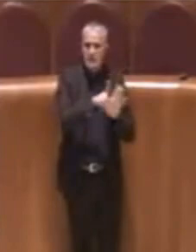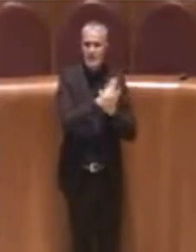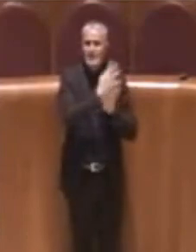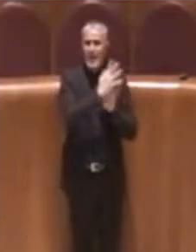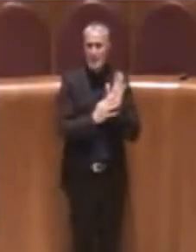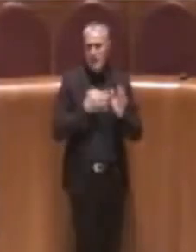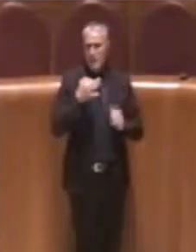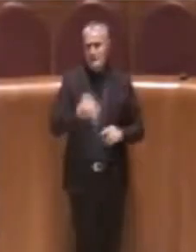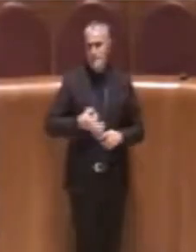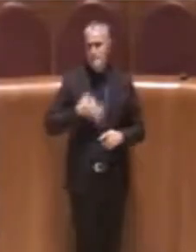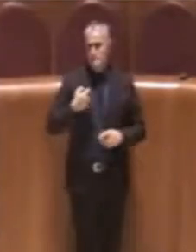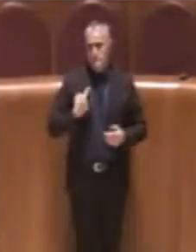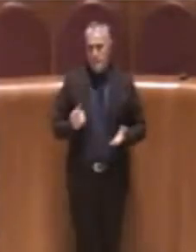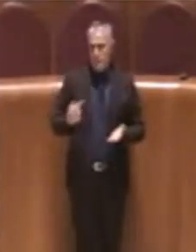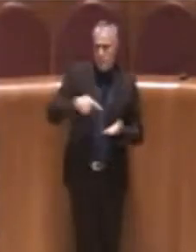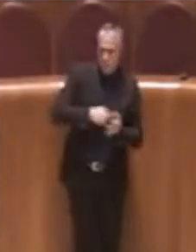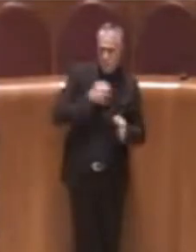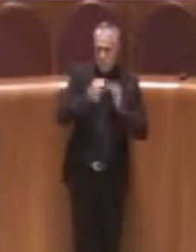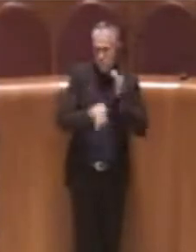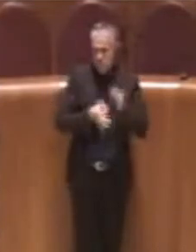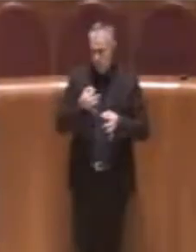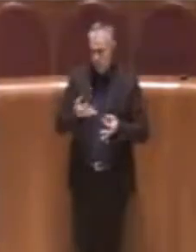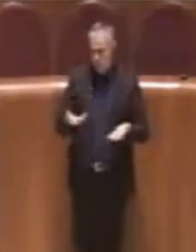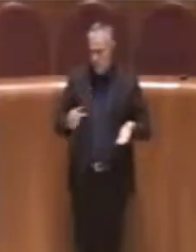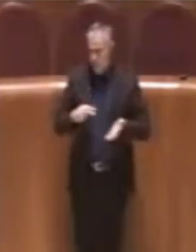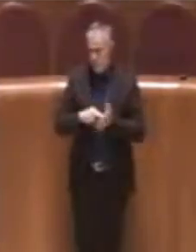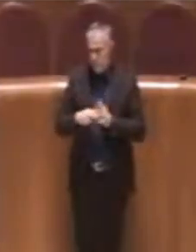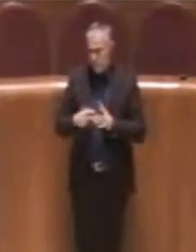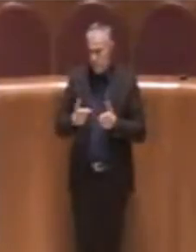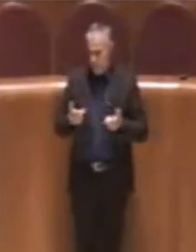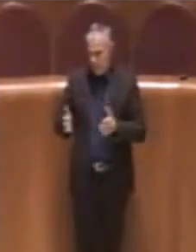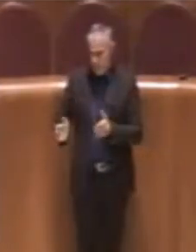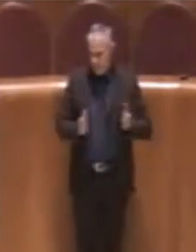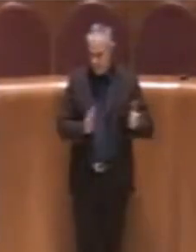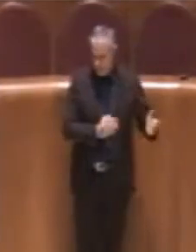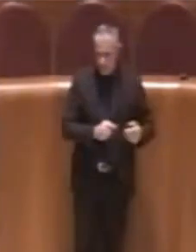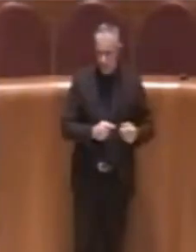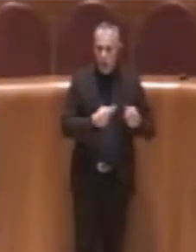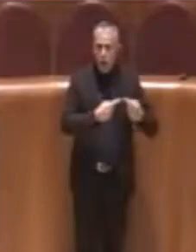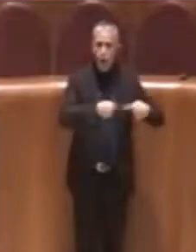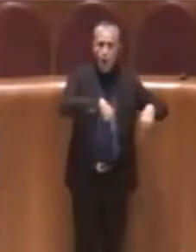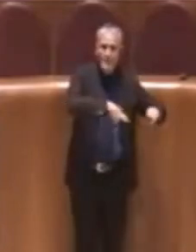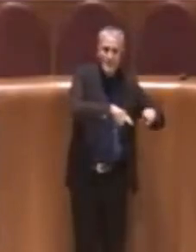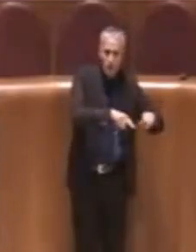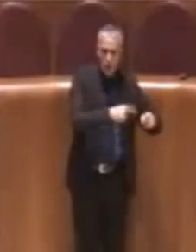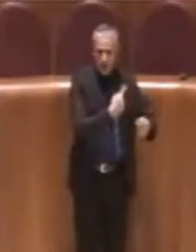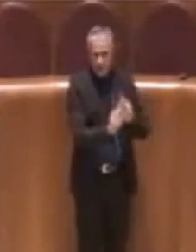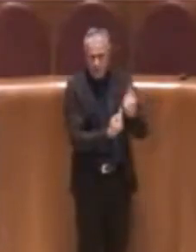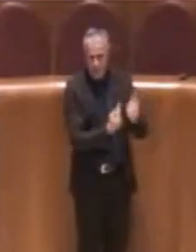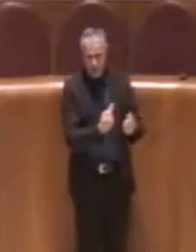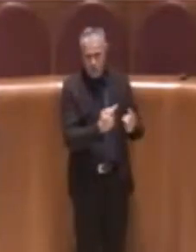volta. Va bene, lasciando perdere quello che è successo in commissione, poi